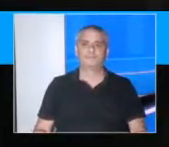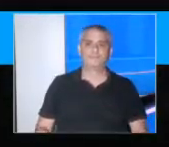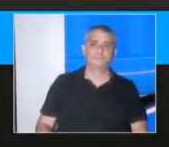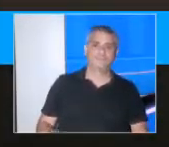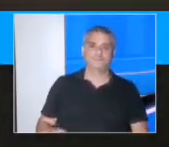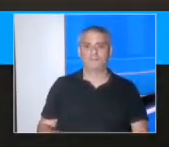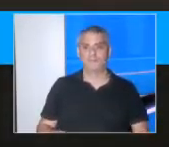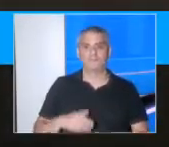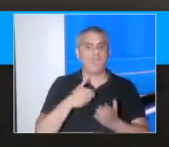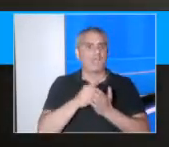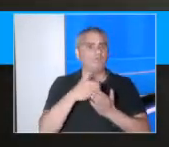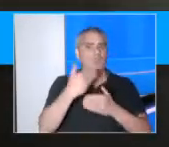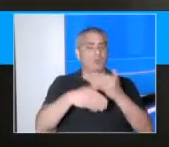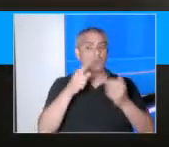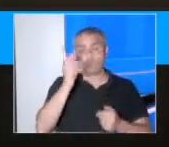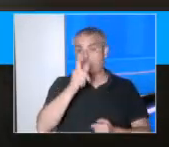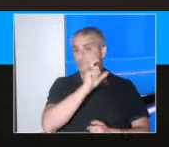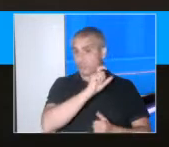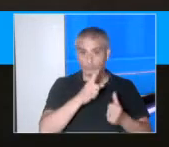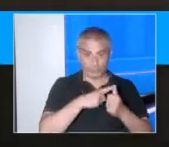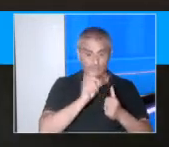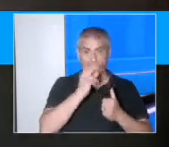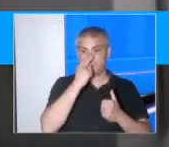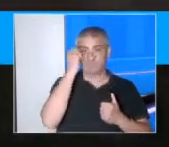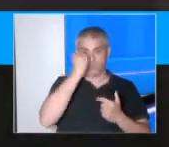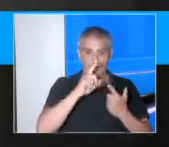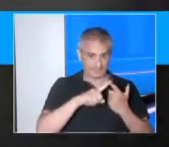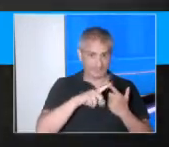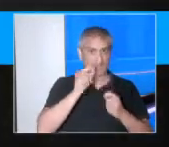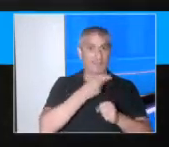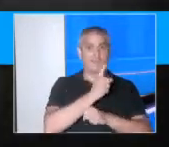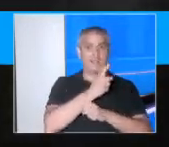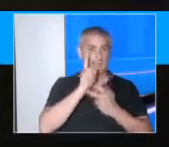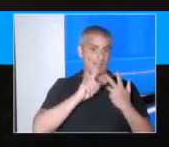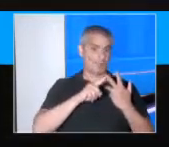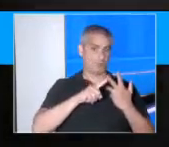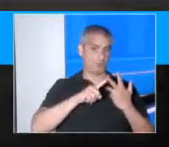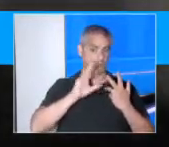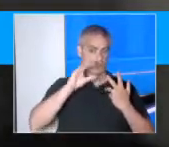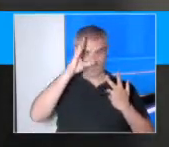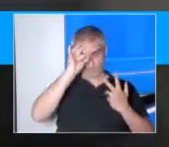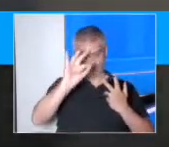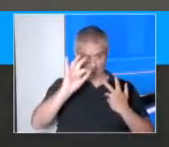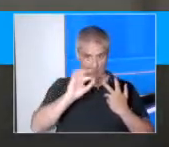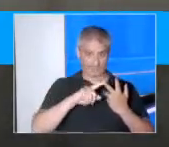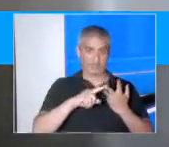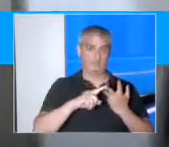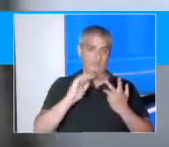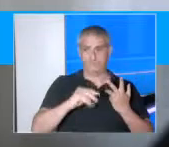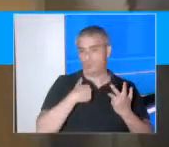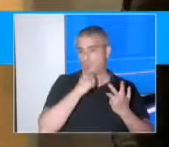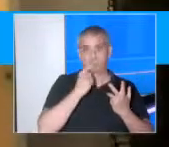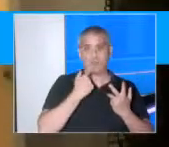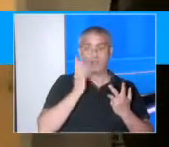וההמשכיות, זאת אומרת שהוא גם הורשע, גם בניסיון לרצח, גם בהתעללות של הקטין, אני לא